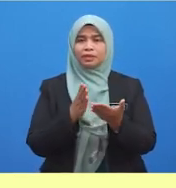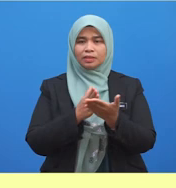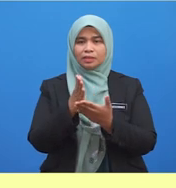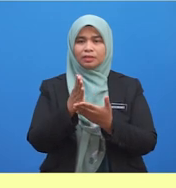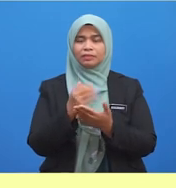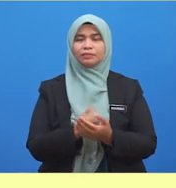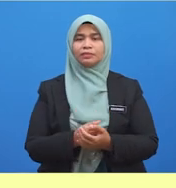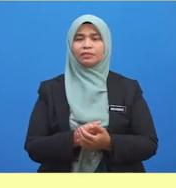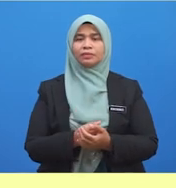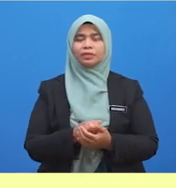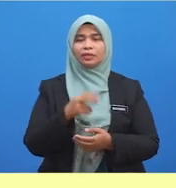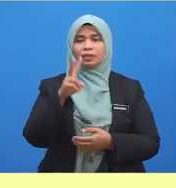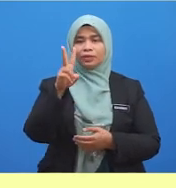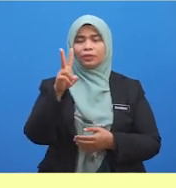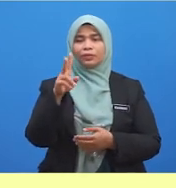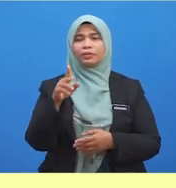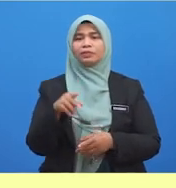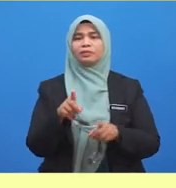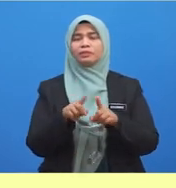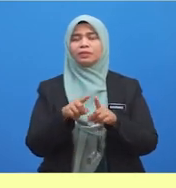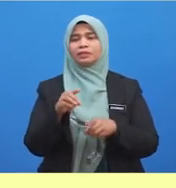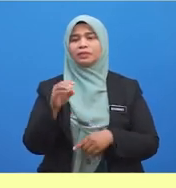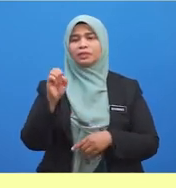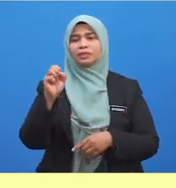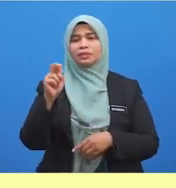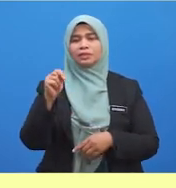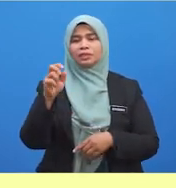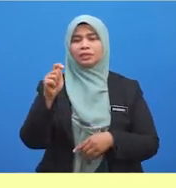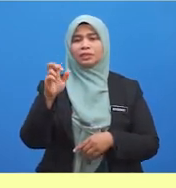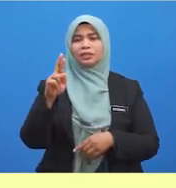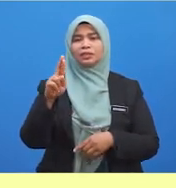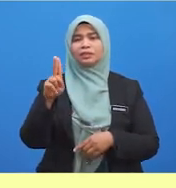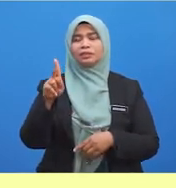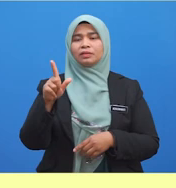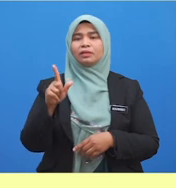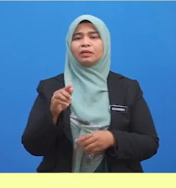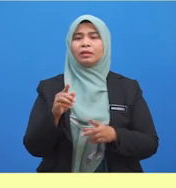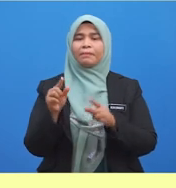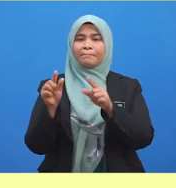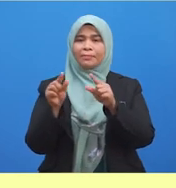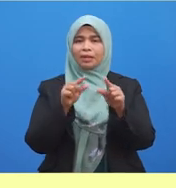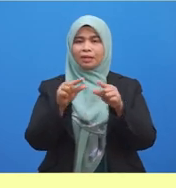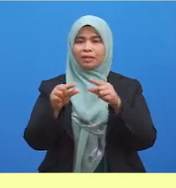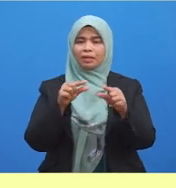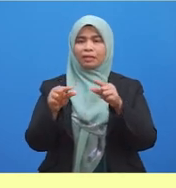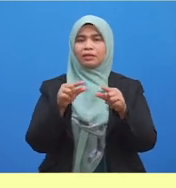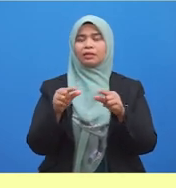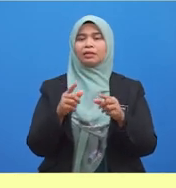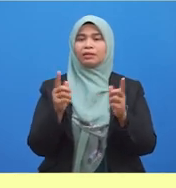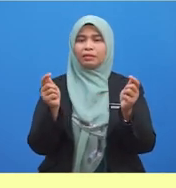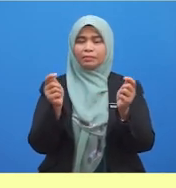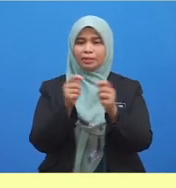Seterusnya, dua pasang sentriol bergerak ke kutub bertentangan